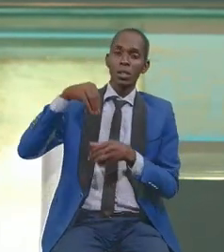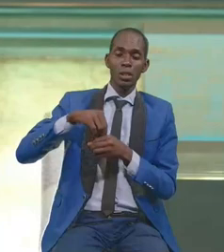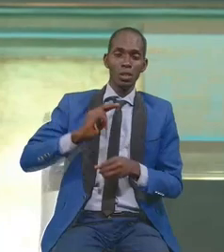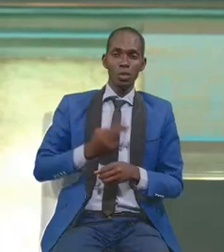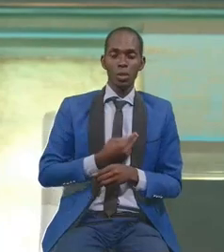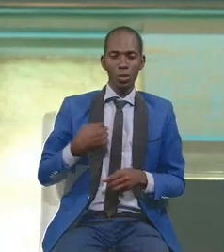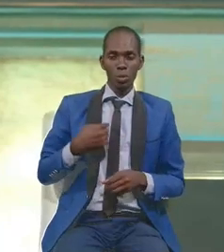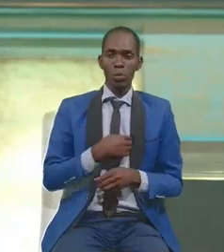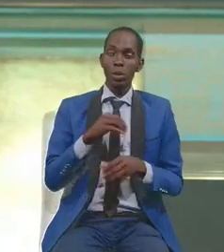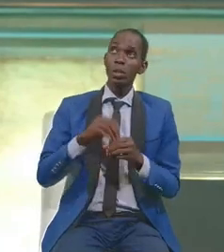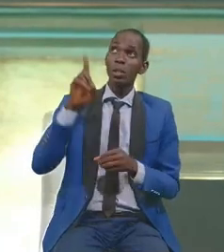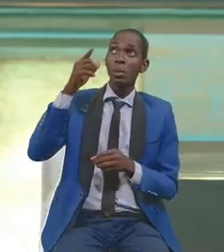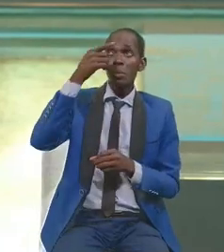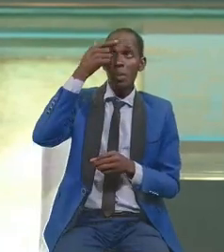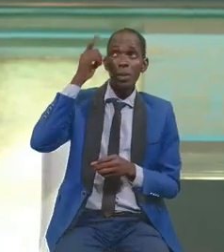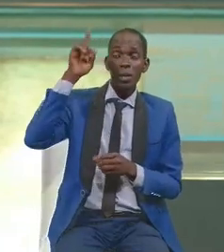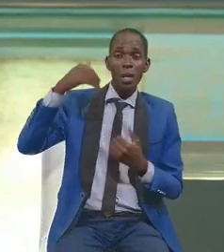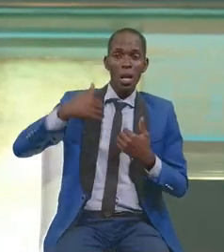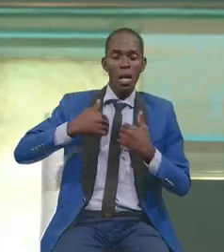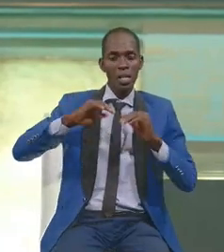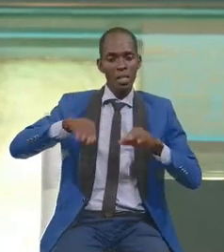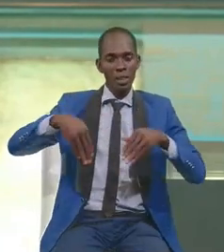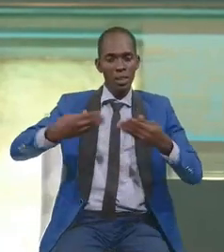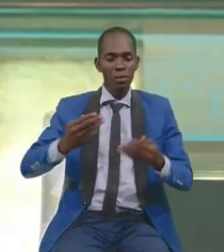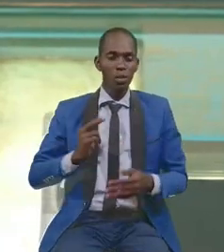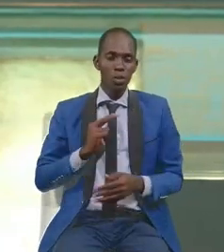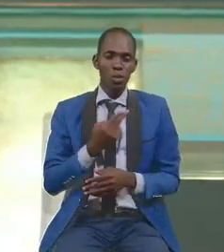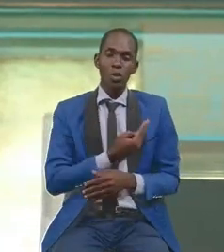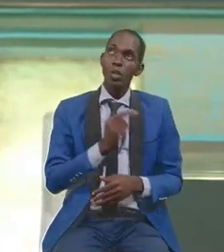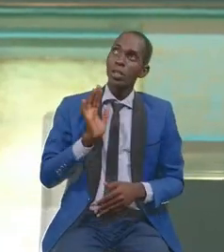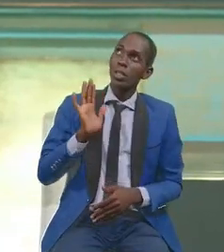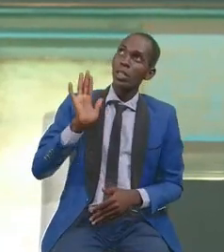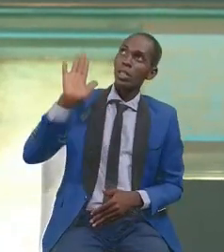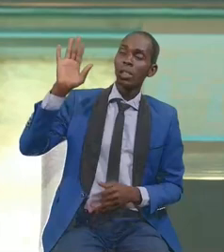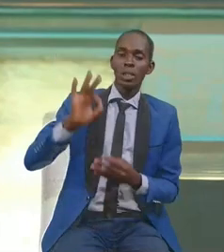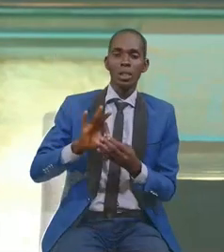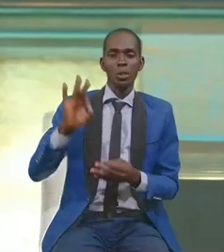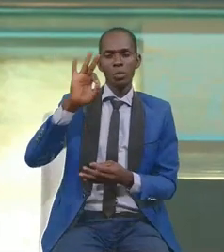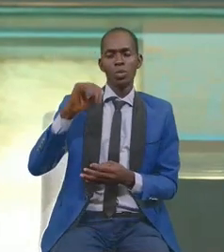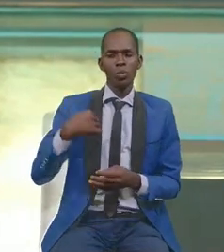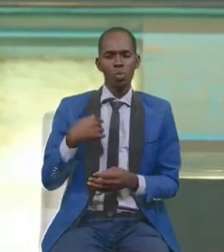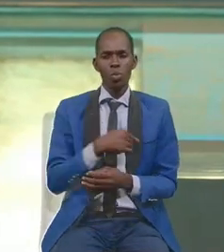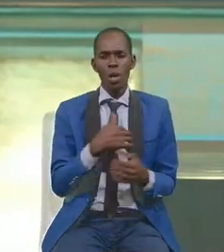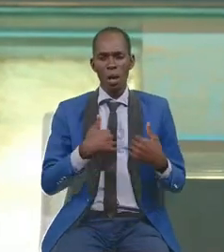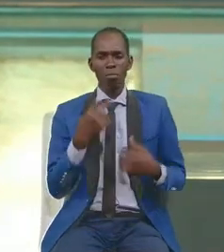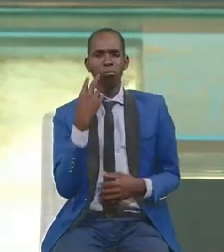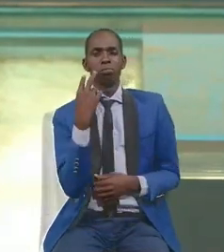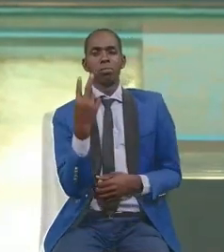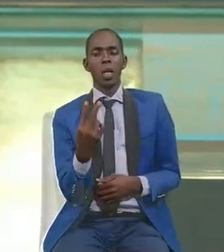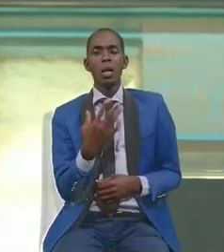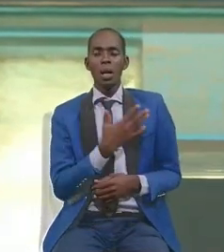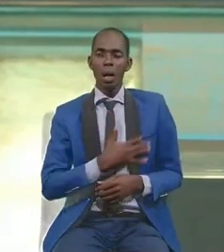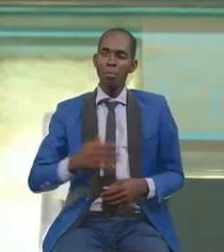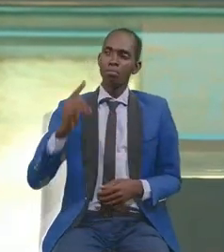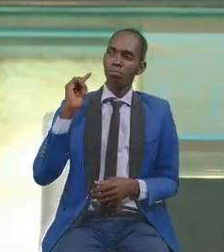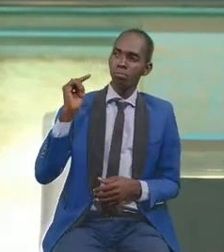nous a donné de son esprit. Et nous avons vu et nous